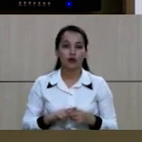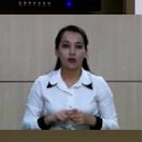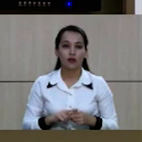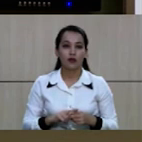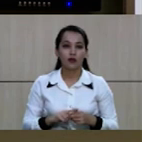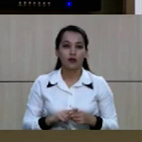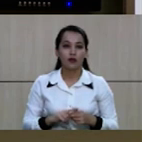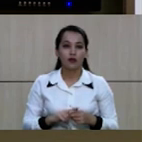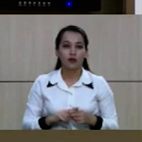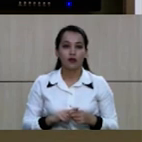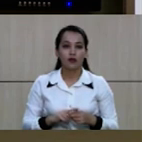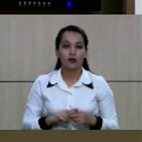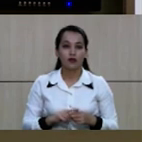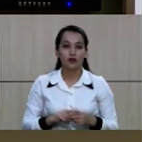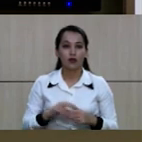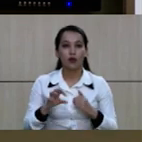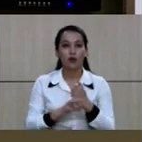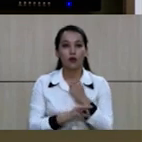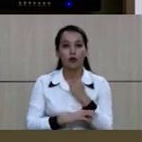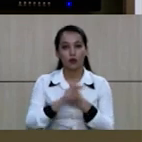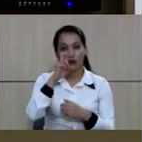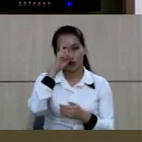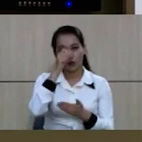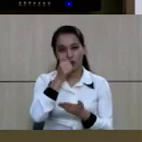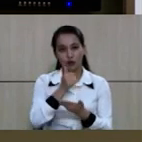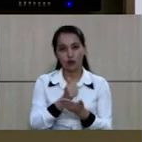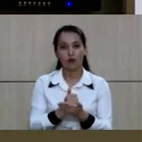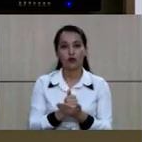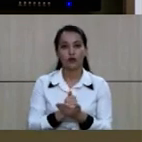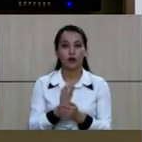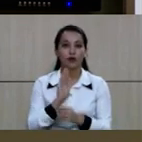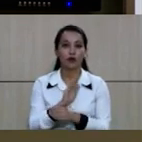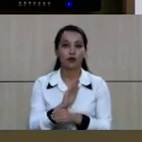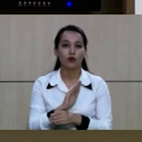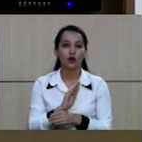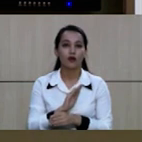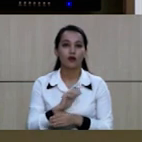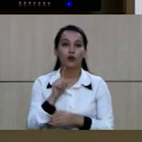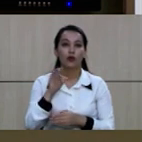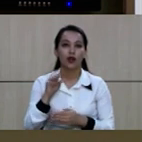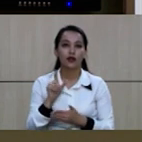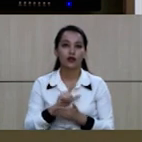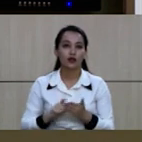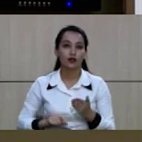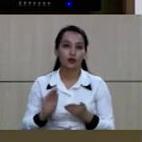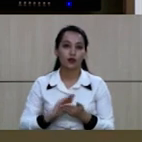Амир Умархоннинг таклифига кўра яратилди деган маълумотлар ҳам учрайди. Энди